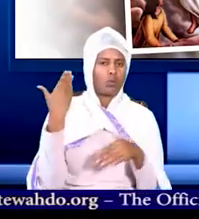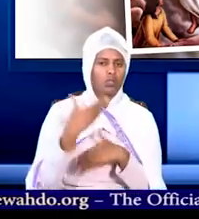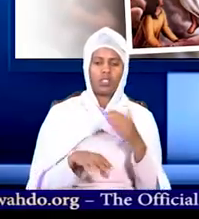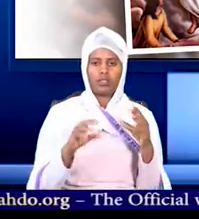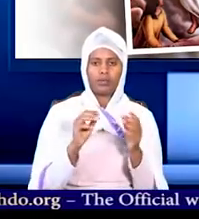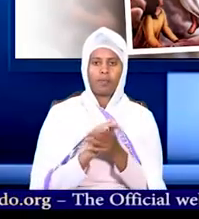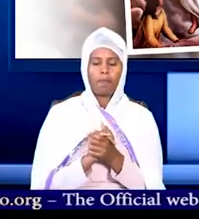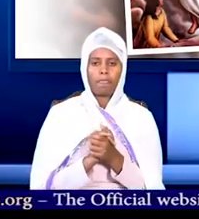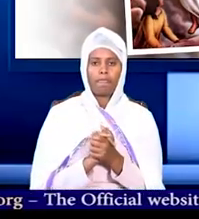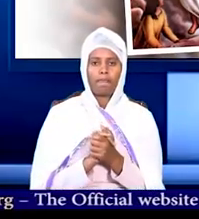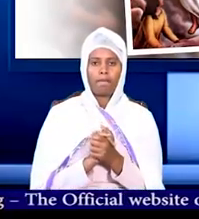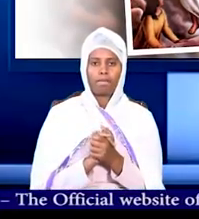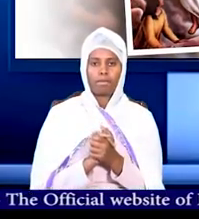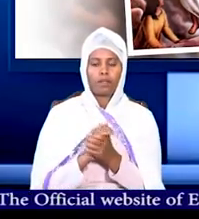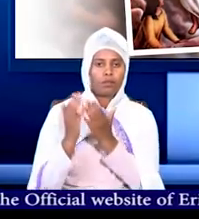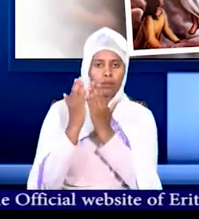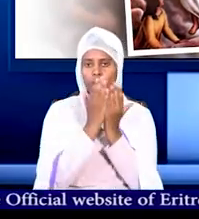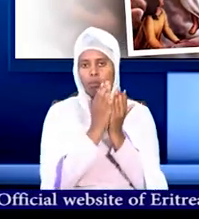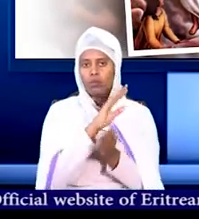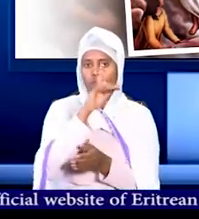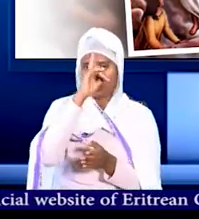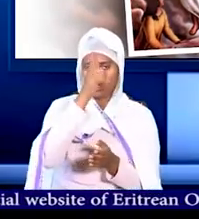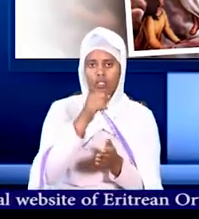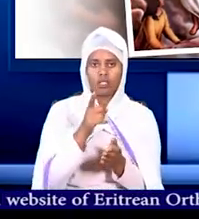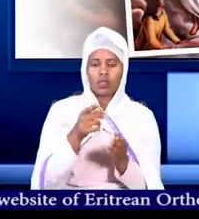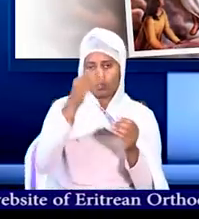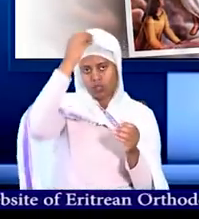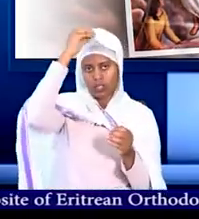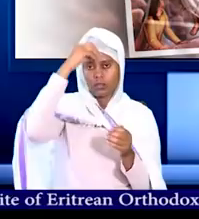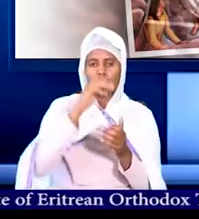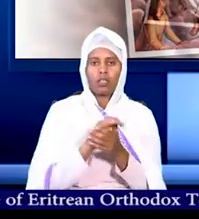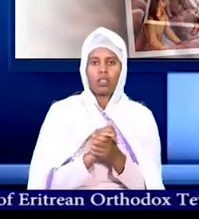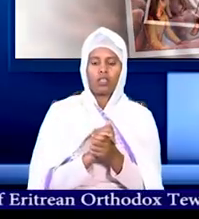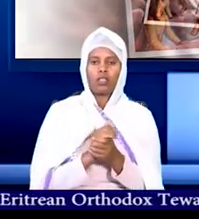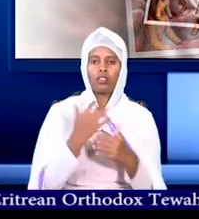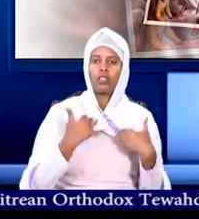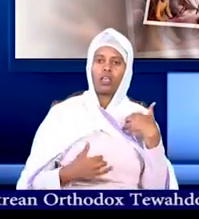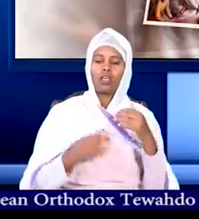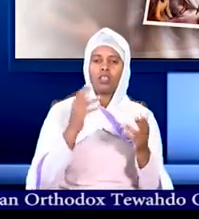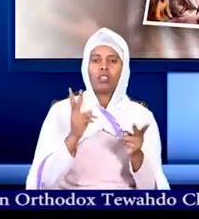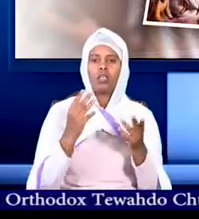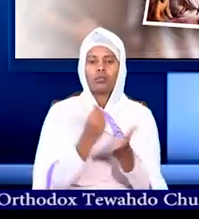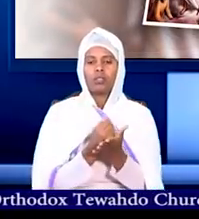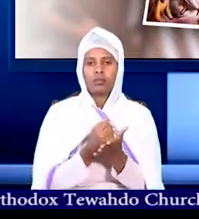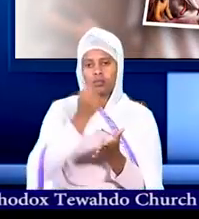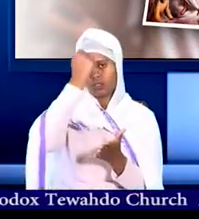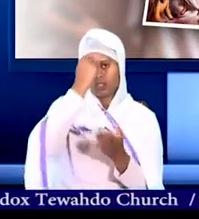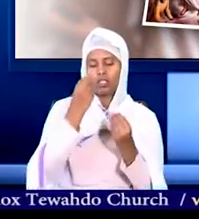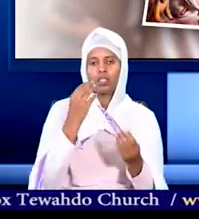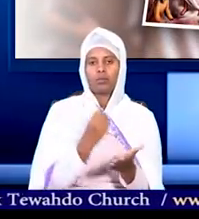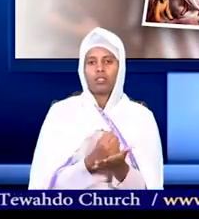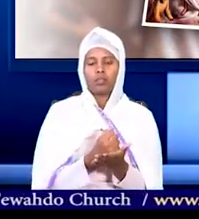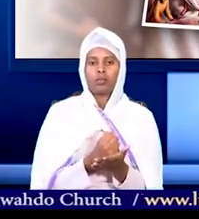ازن ازنيلكا بتمرت تراي دحلف ايكون بمنباب كل تردينا كاوت ماهرنا انتاي سقاي كم